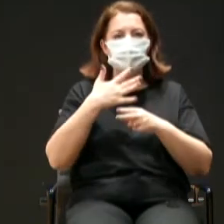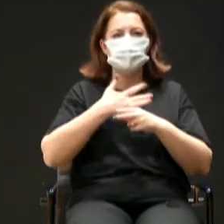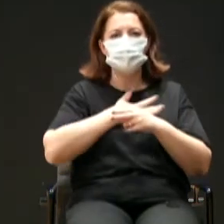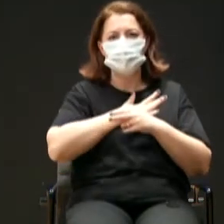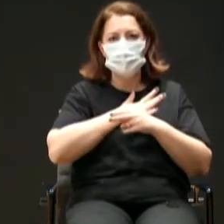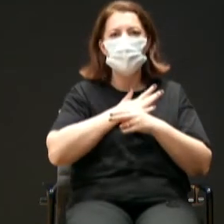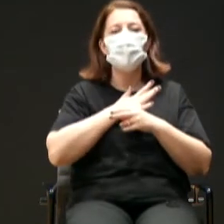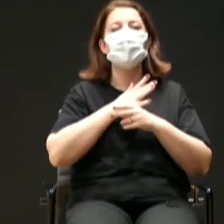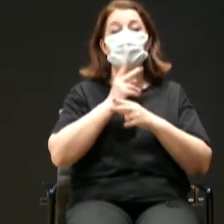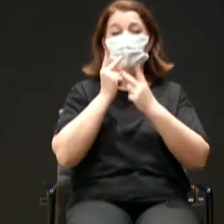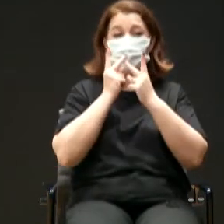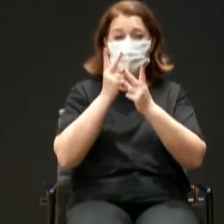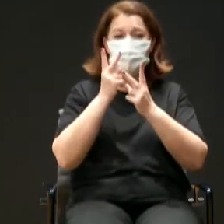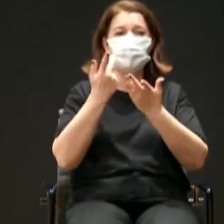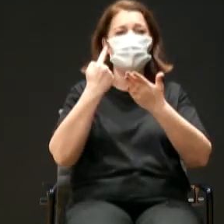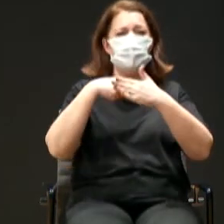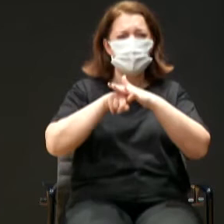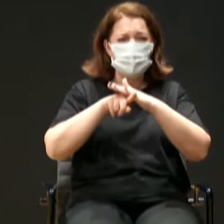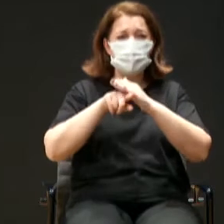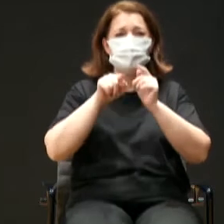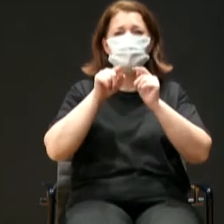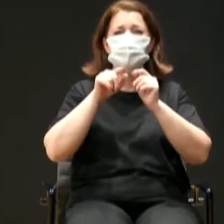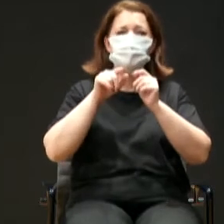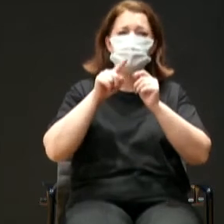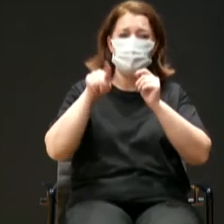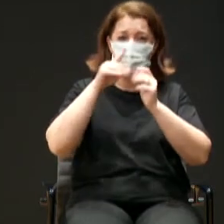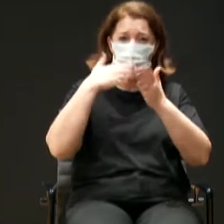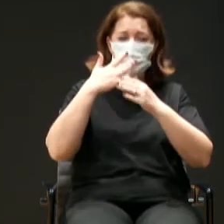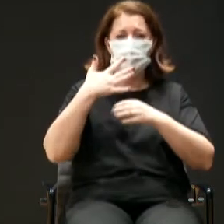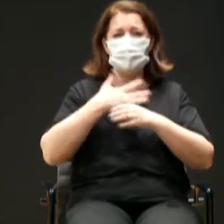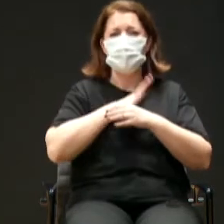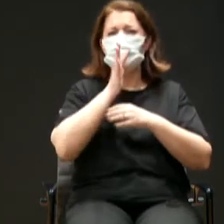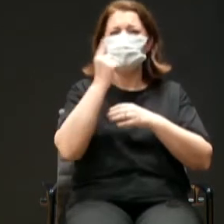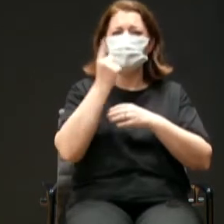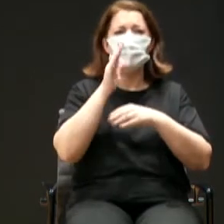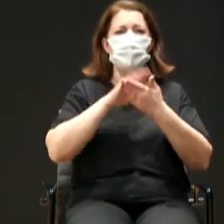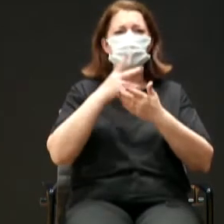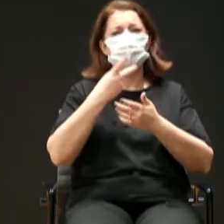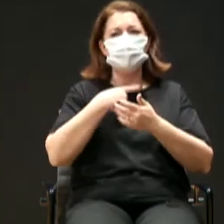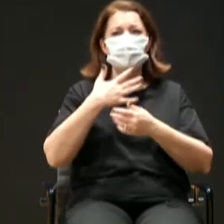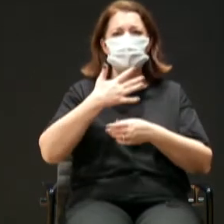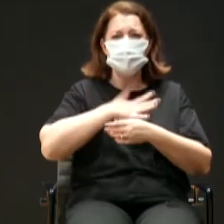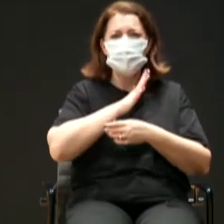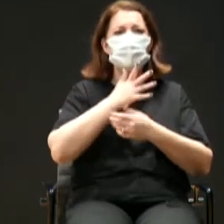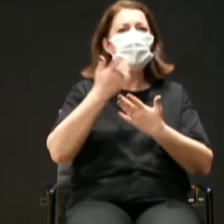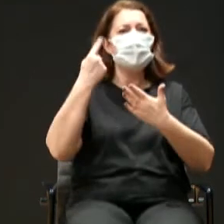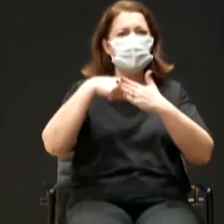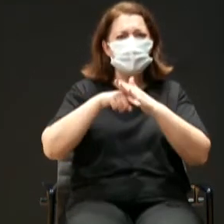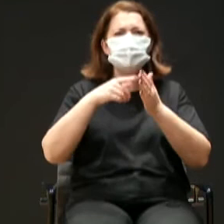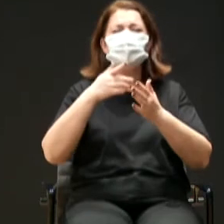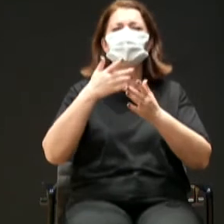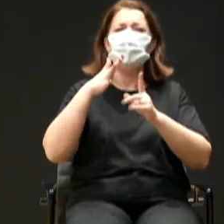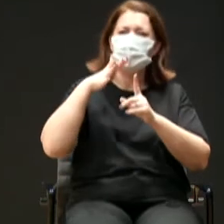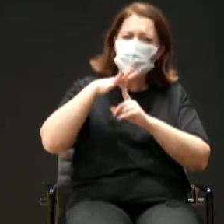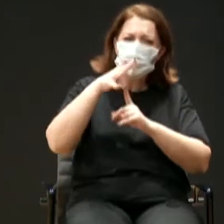taciz ve tecavüz olayları dile getiriliyor. Fakat CHP'den hiçbir arkadaş, evet biz CHP'deki taciz ve tecavüz olaylarını kınıyoruz